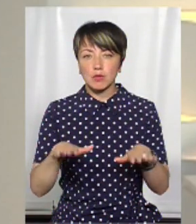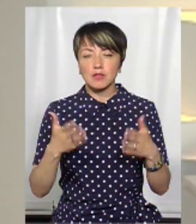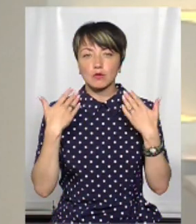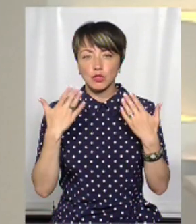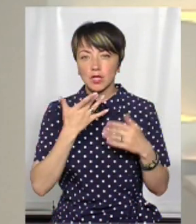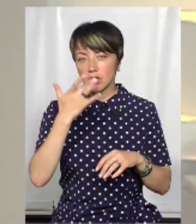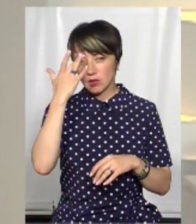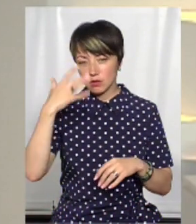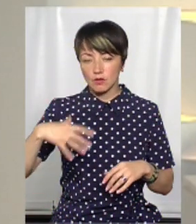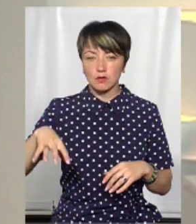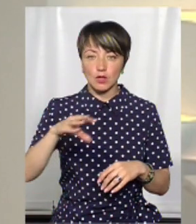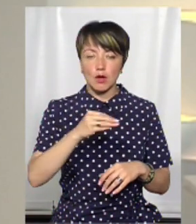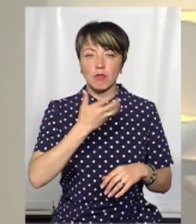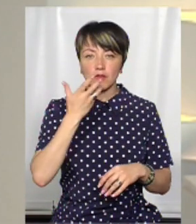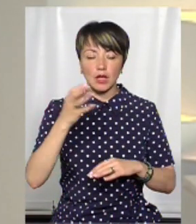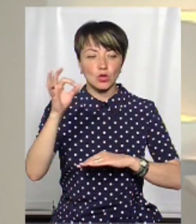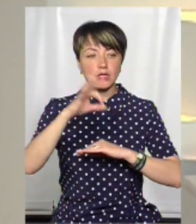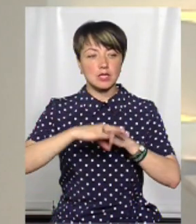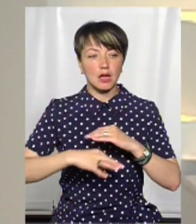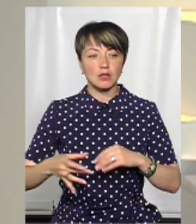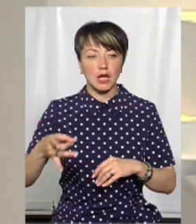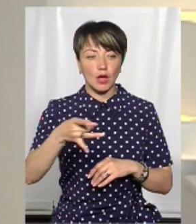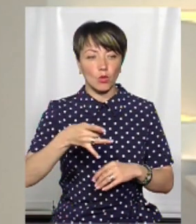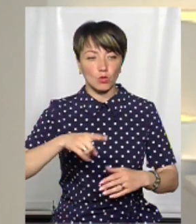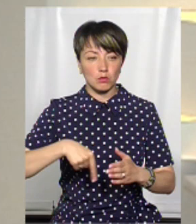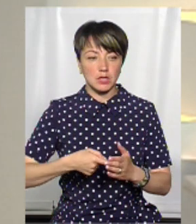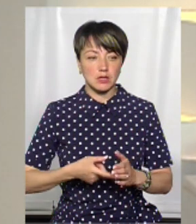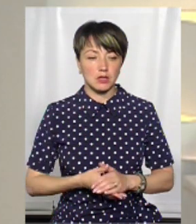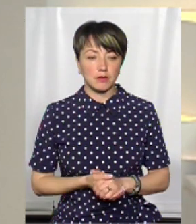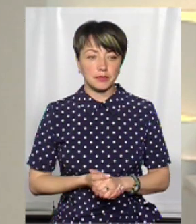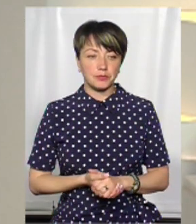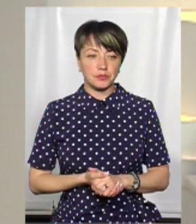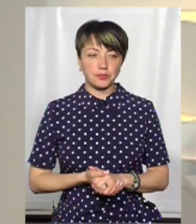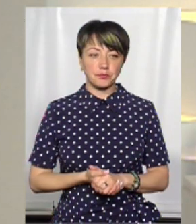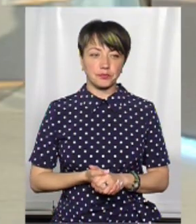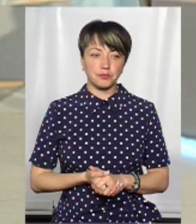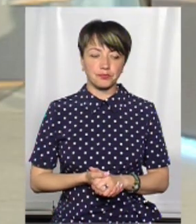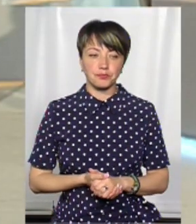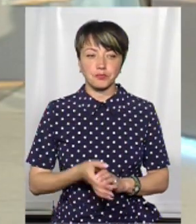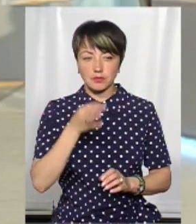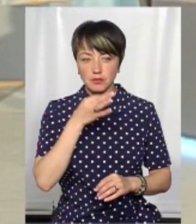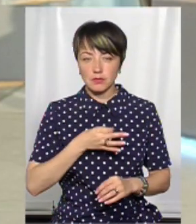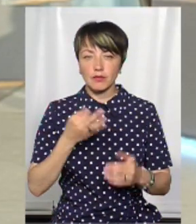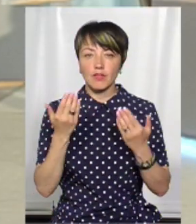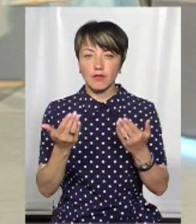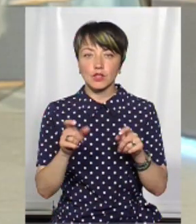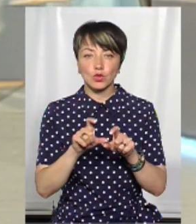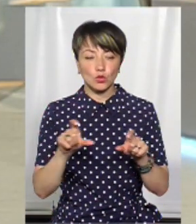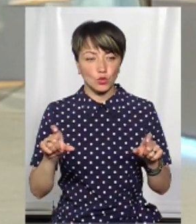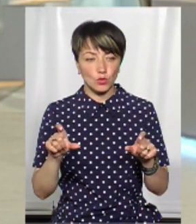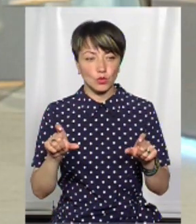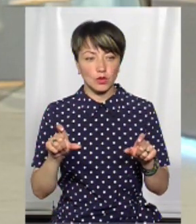відпочинку для усього південно-західного регіону. Пане Олеже, а скажіть, ваша структура,